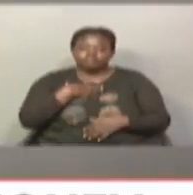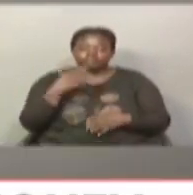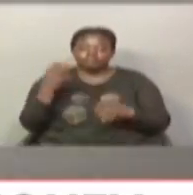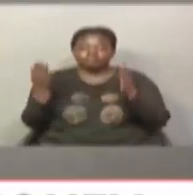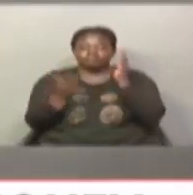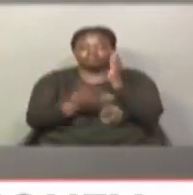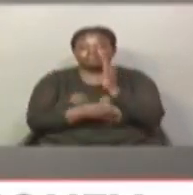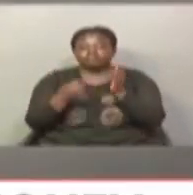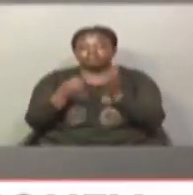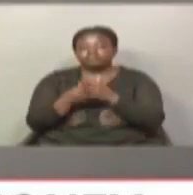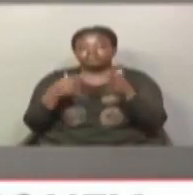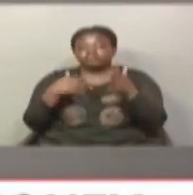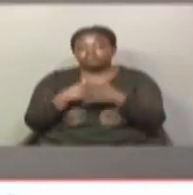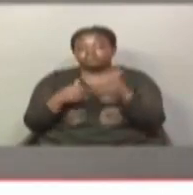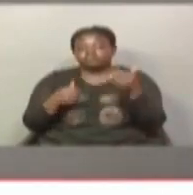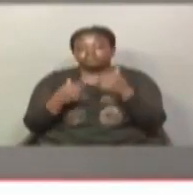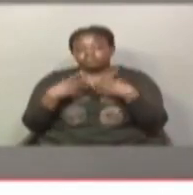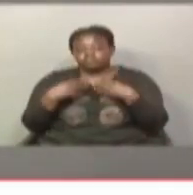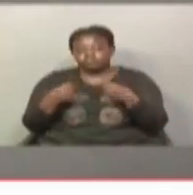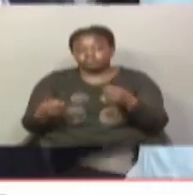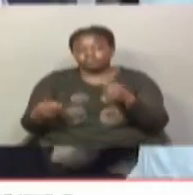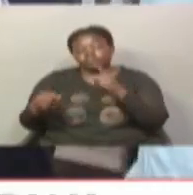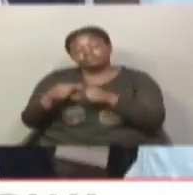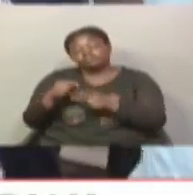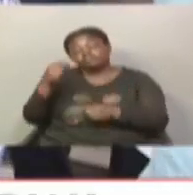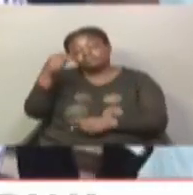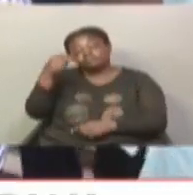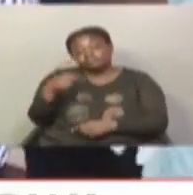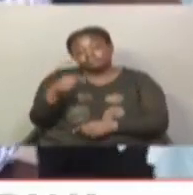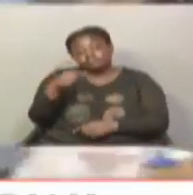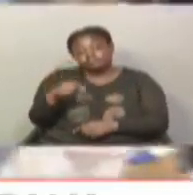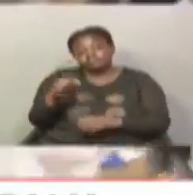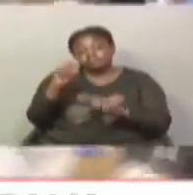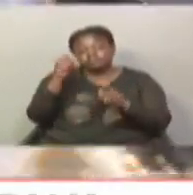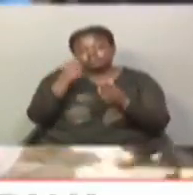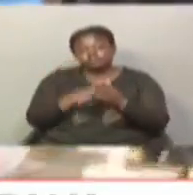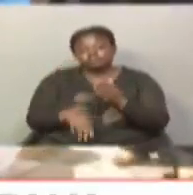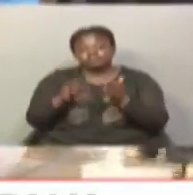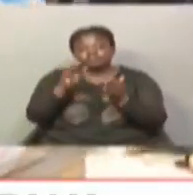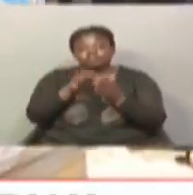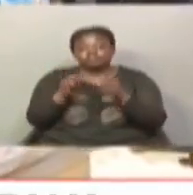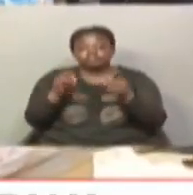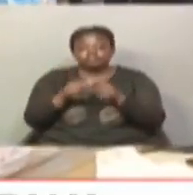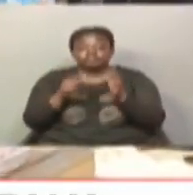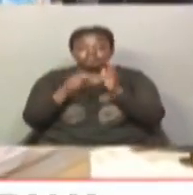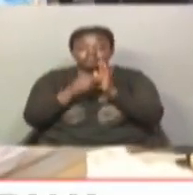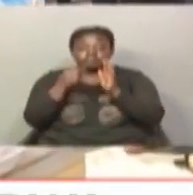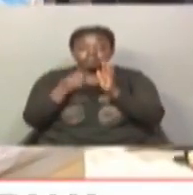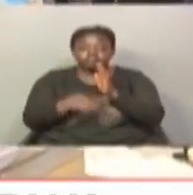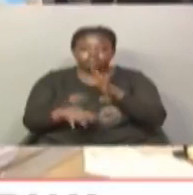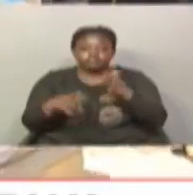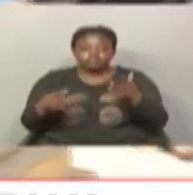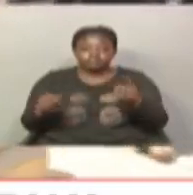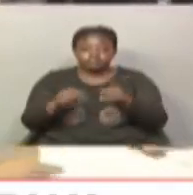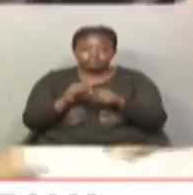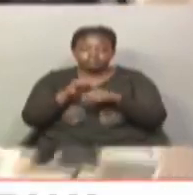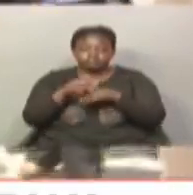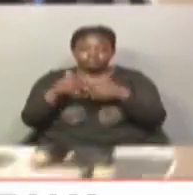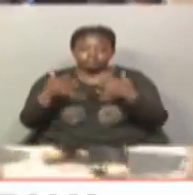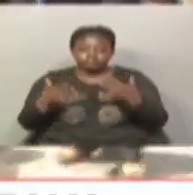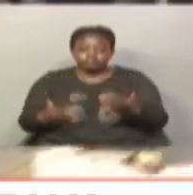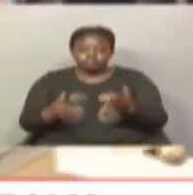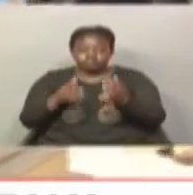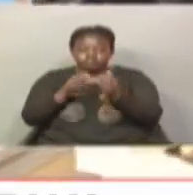Money ebyuma ebikaza ebyongera omutindo ku birime n'ebibitereka. Banera batulaze akuuma kakongola kasooli kilo